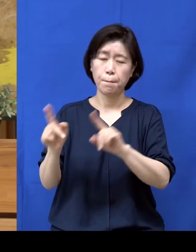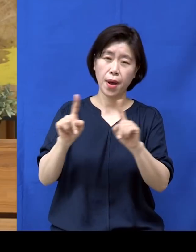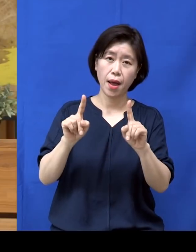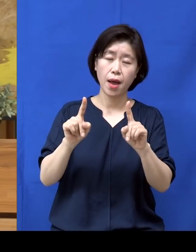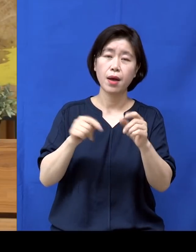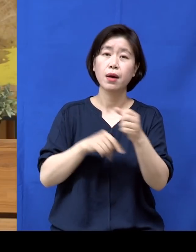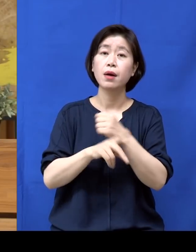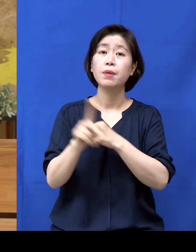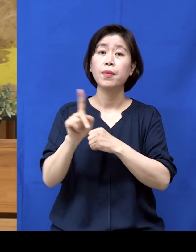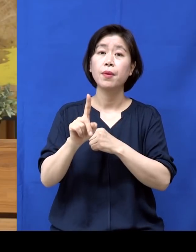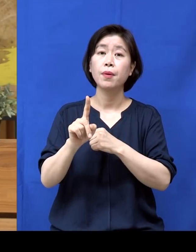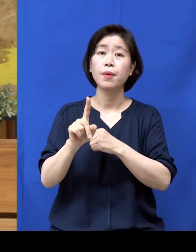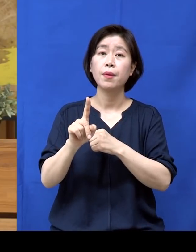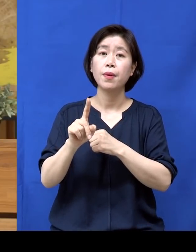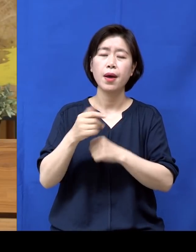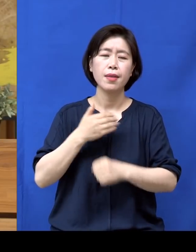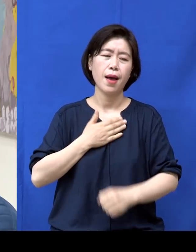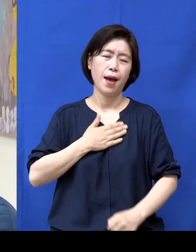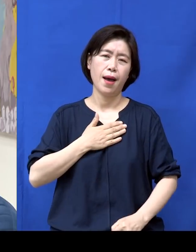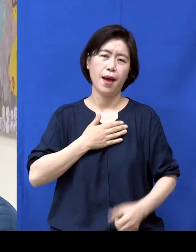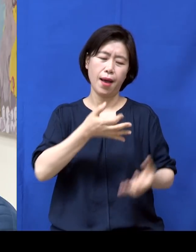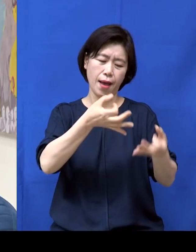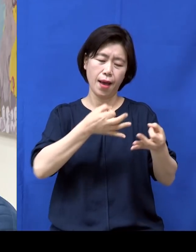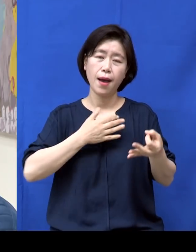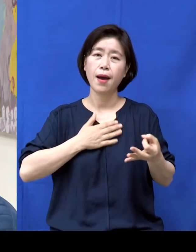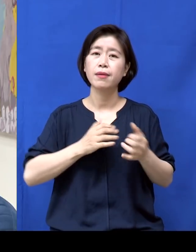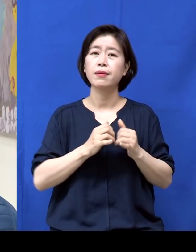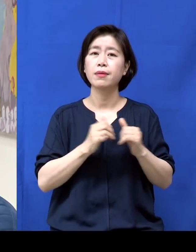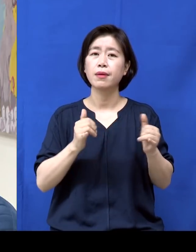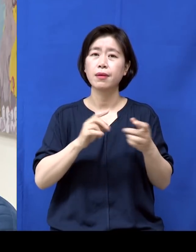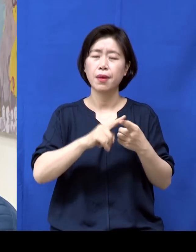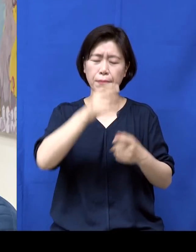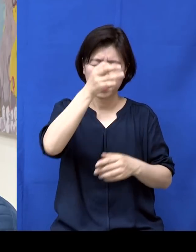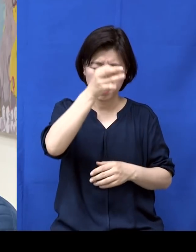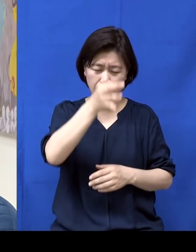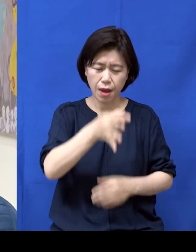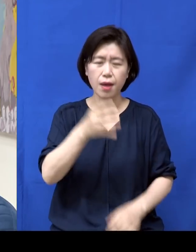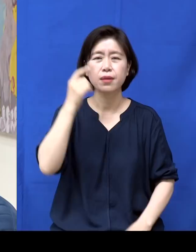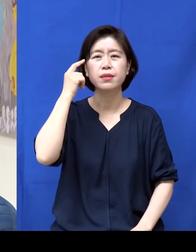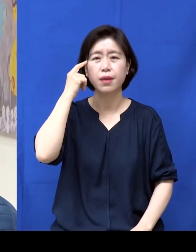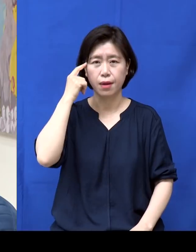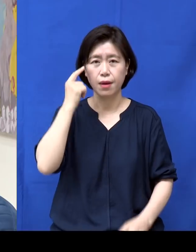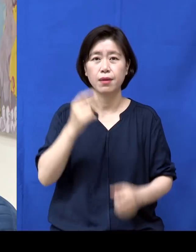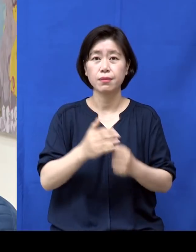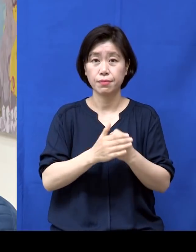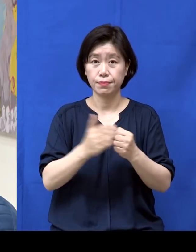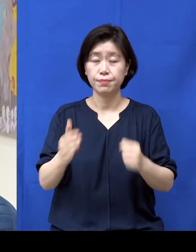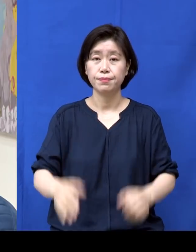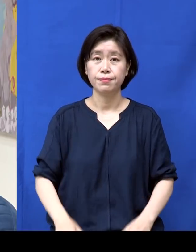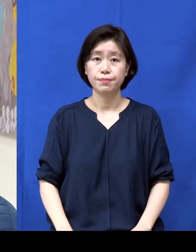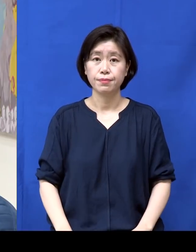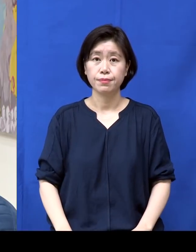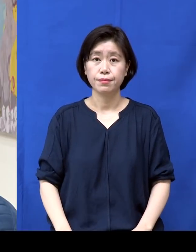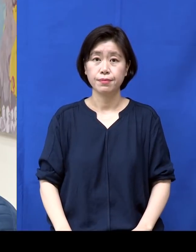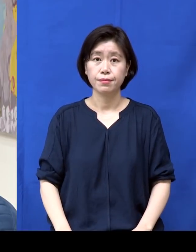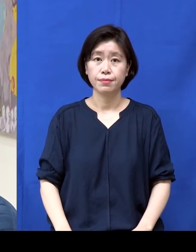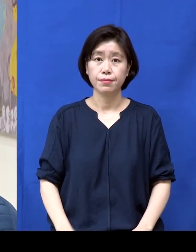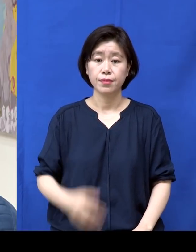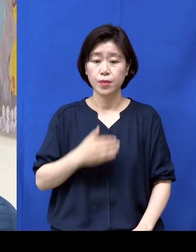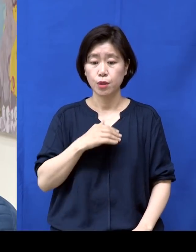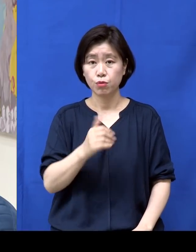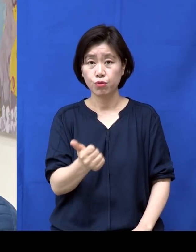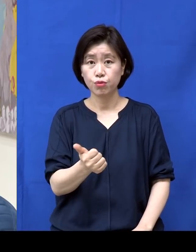사람들에 대한. 아까도 말씀드렸지만 제 아내한테 아내가 받을 충격이 미안했는데